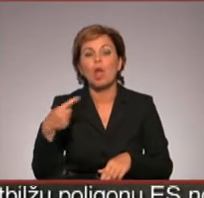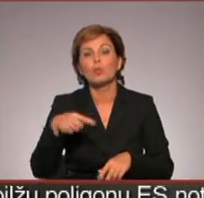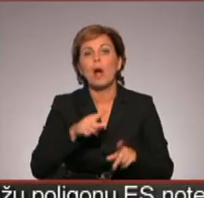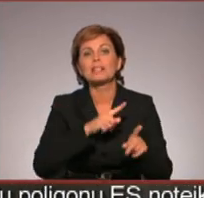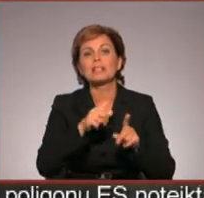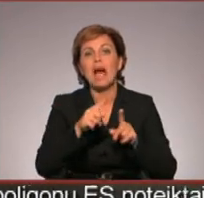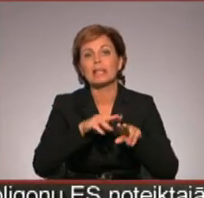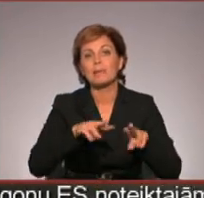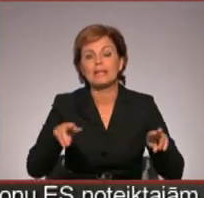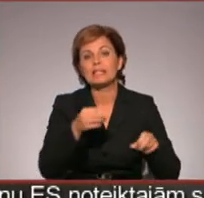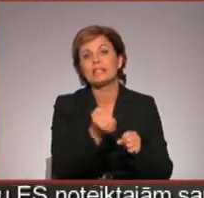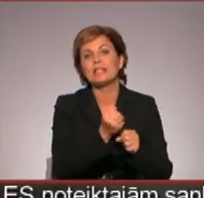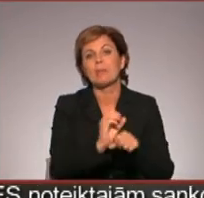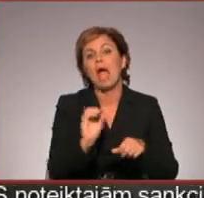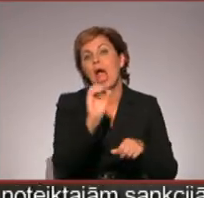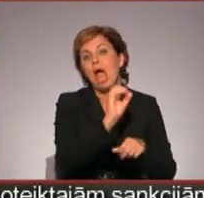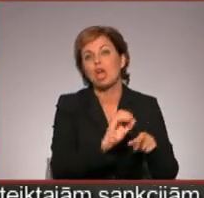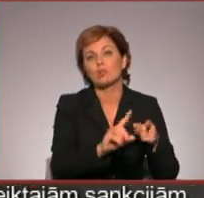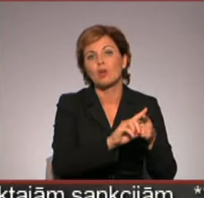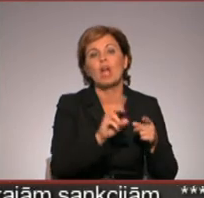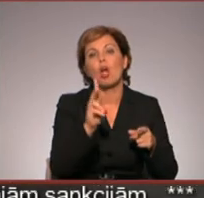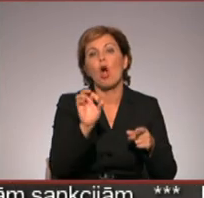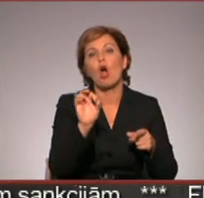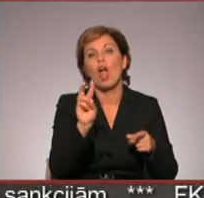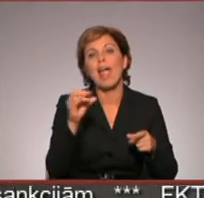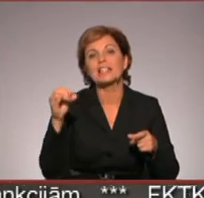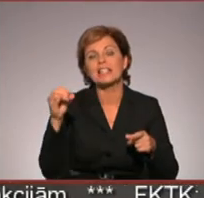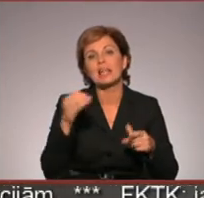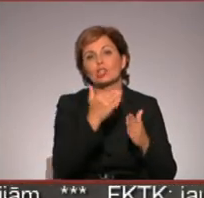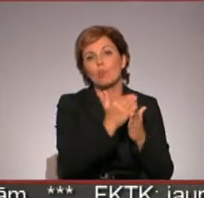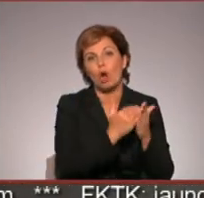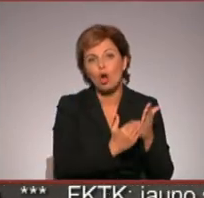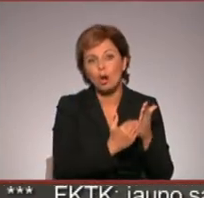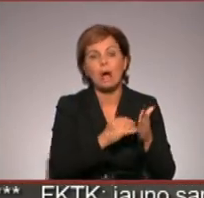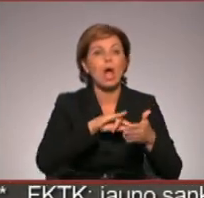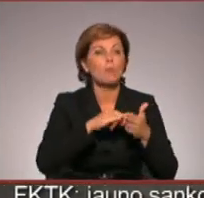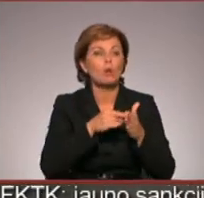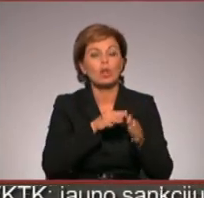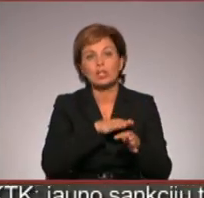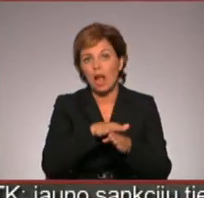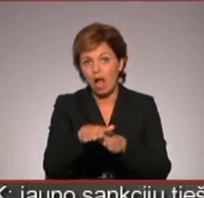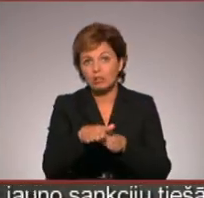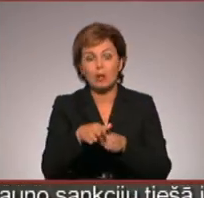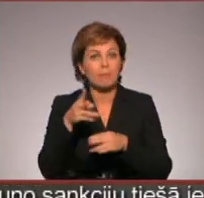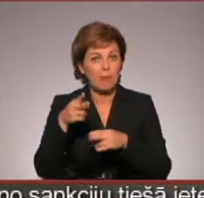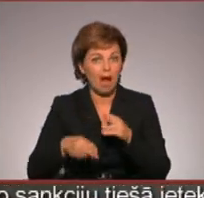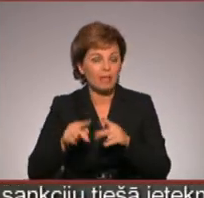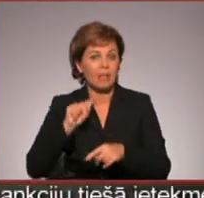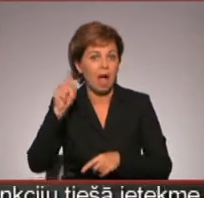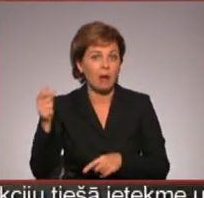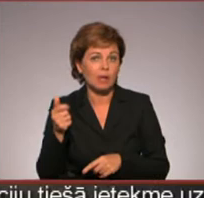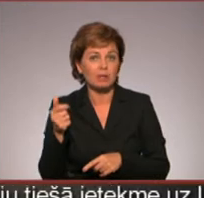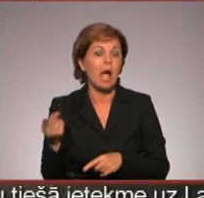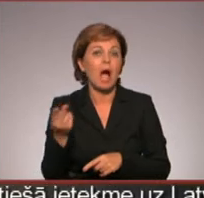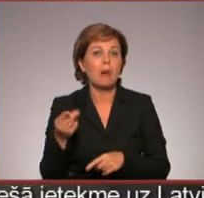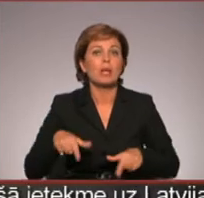Satiksmes ministrijas izstrādātās Eiropas Savienības kohēzijas fonda programmas. Lai arī projekta realizācijas darbi pilnībā tiks pabeigti nākamgad, abas